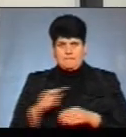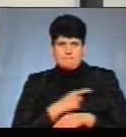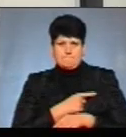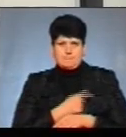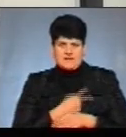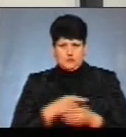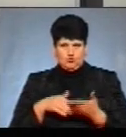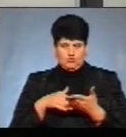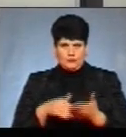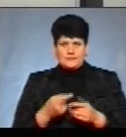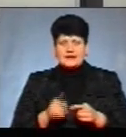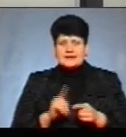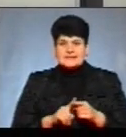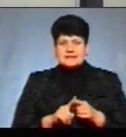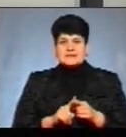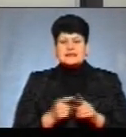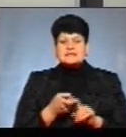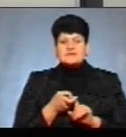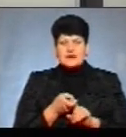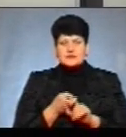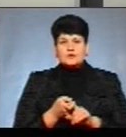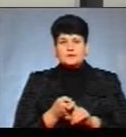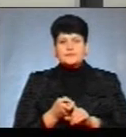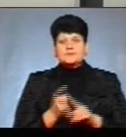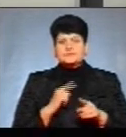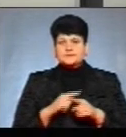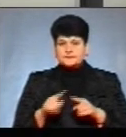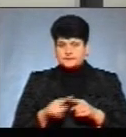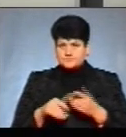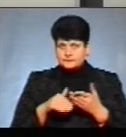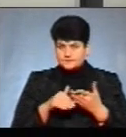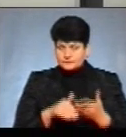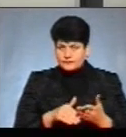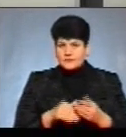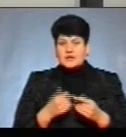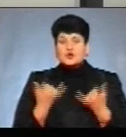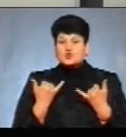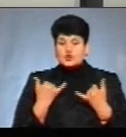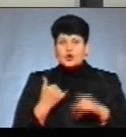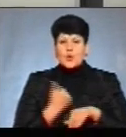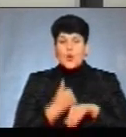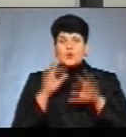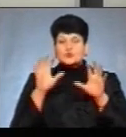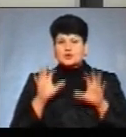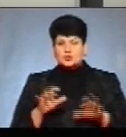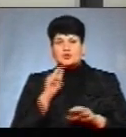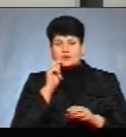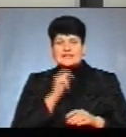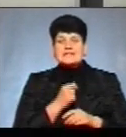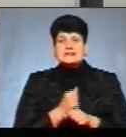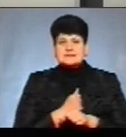допомогу. Це стосується саме невідкладної медичної допомоги. І, звичайно, сьогодні Конституція